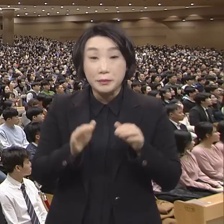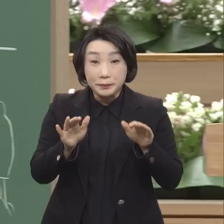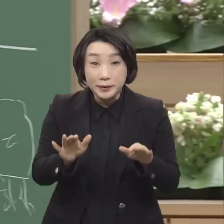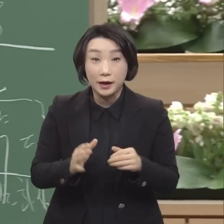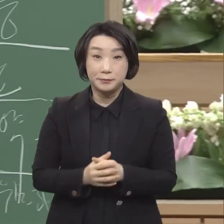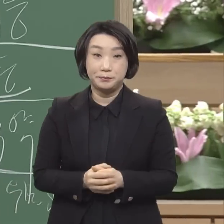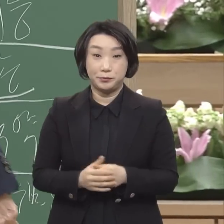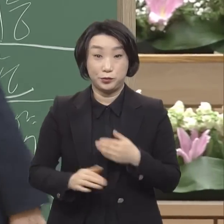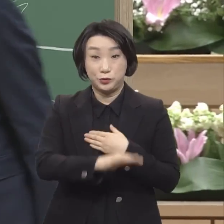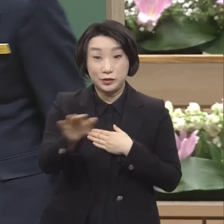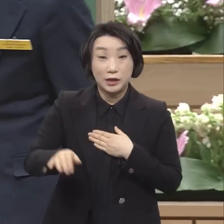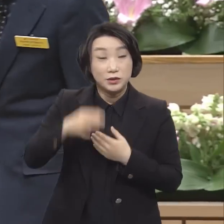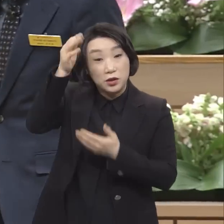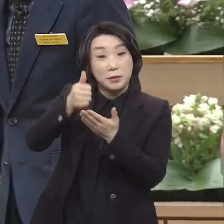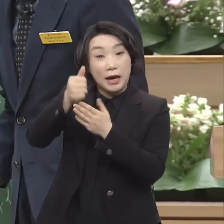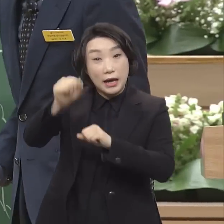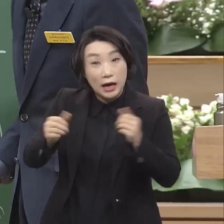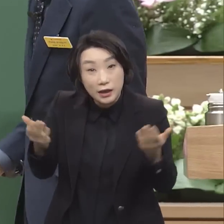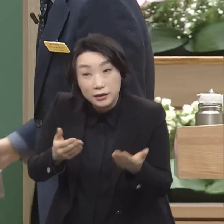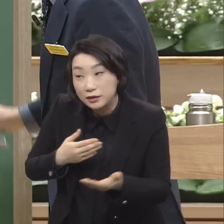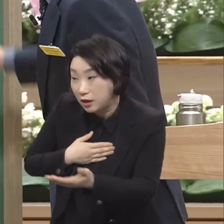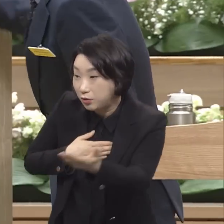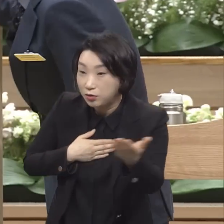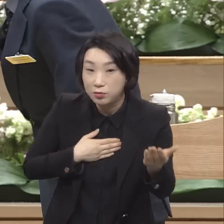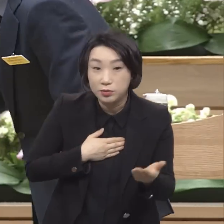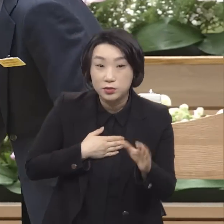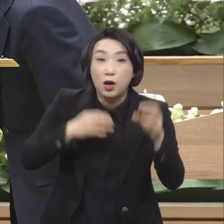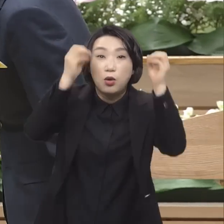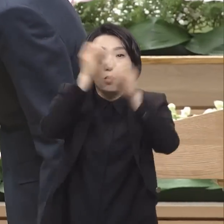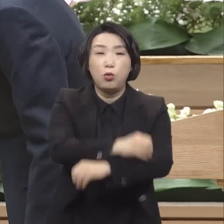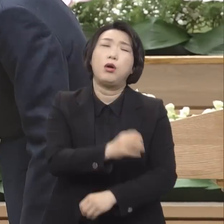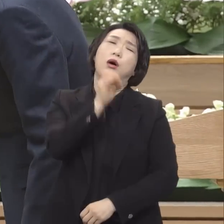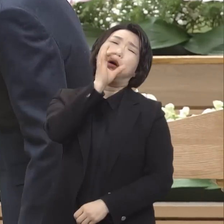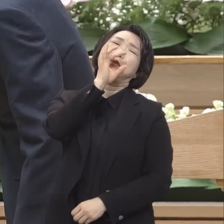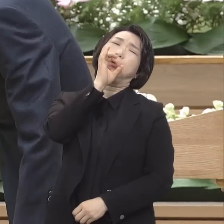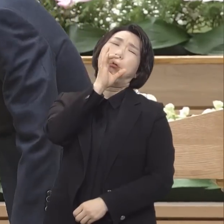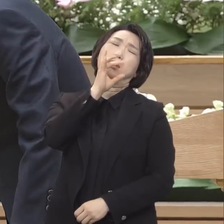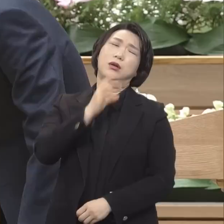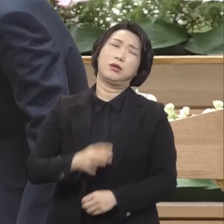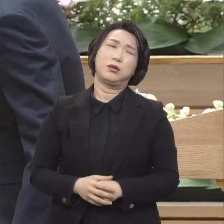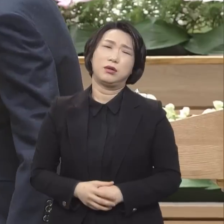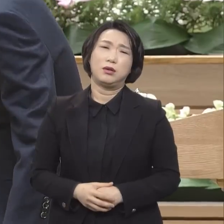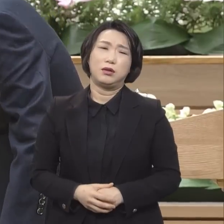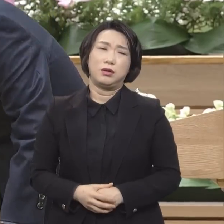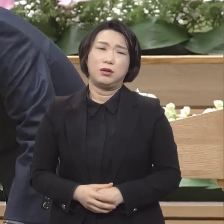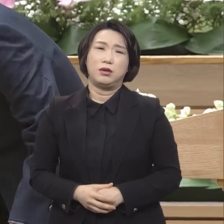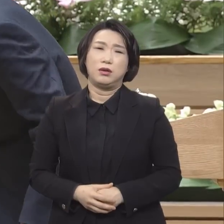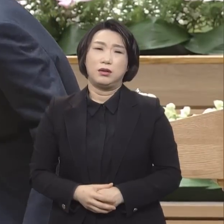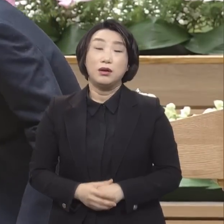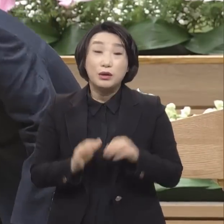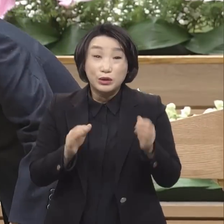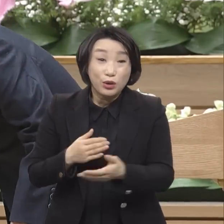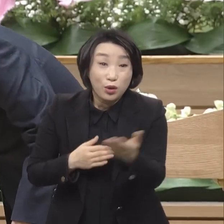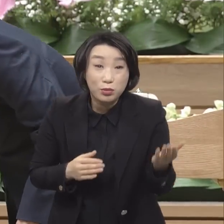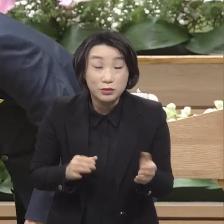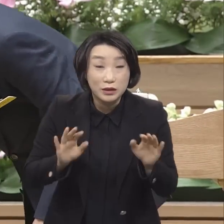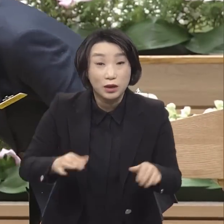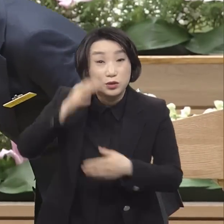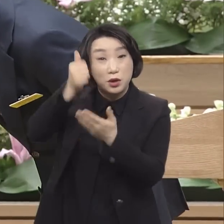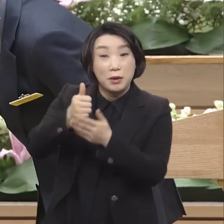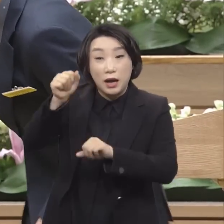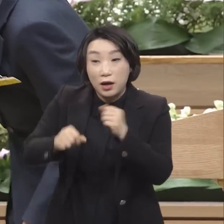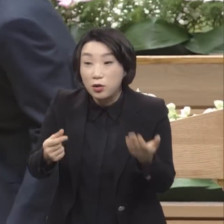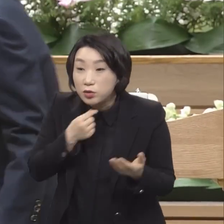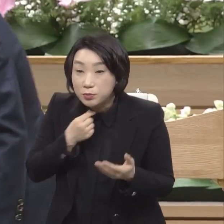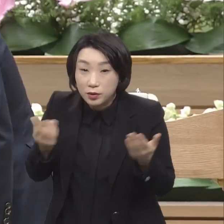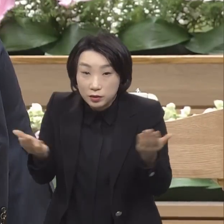그러니까 우리가 성령이 하시는 일에 대해서 오해를 하면 큰일 난다. 근데 성령이 하고자